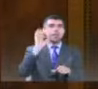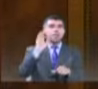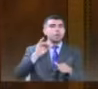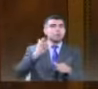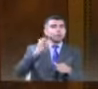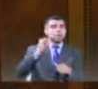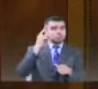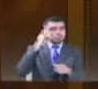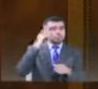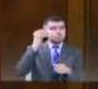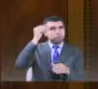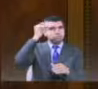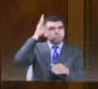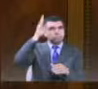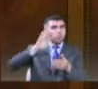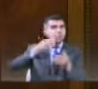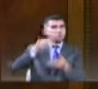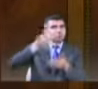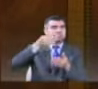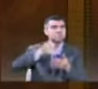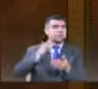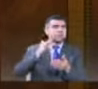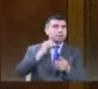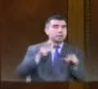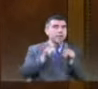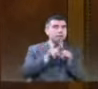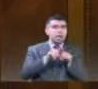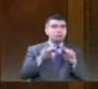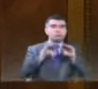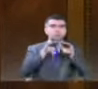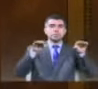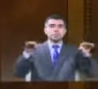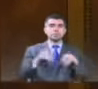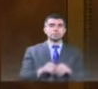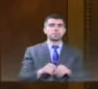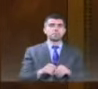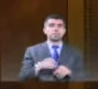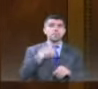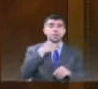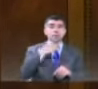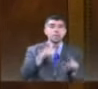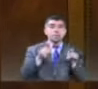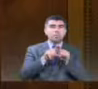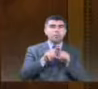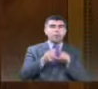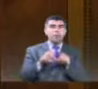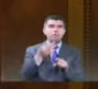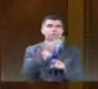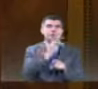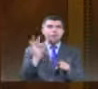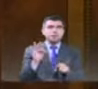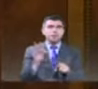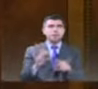معقلين وكيعرفوا واش كيديروا، لأنه راه هذه أمة دي مصائر ديال الشعوب، ماشي قضية ديال نكونوا بخير مع الف... مع مع الفرنساويين